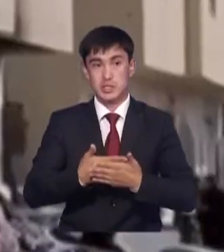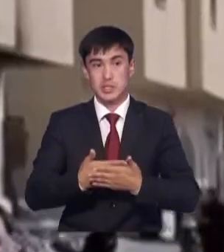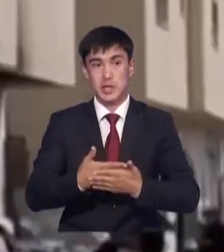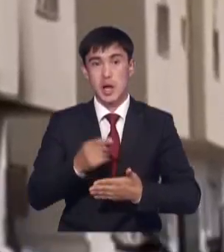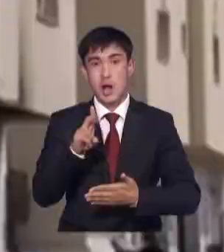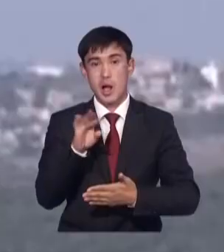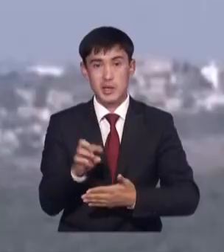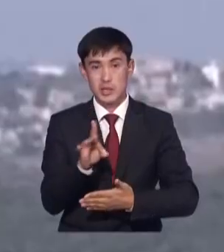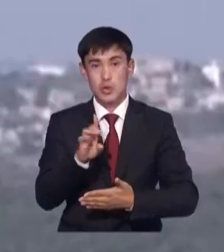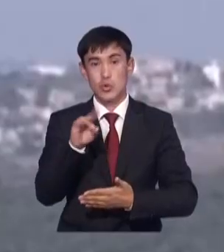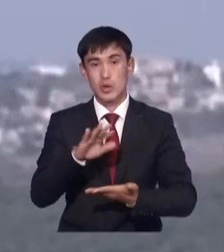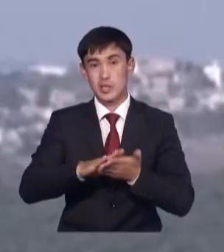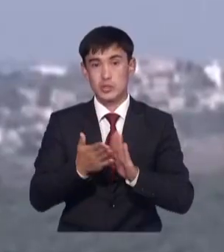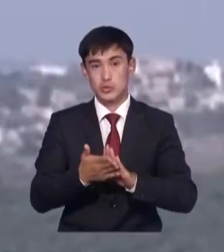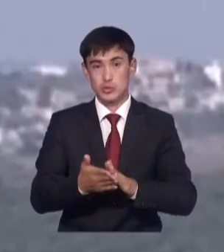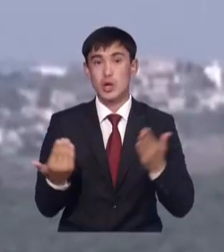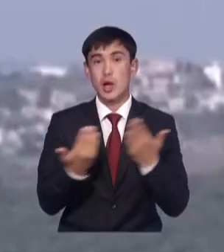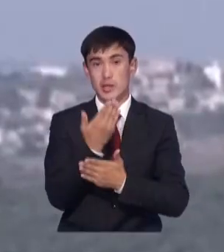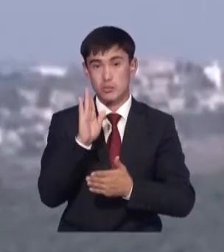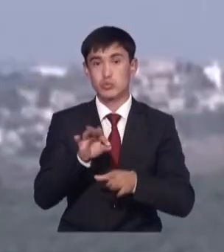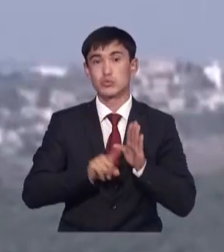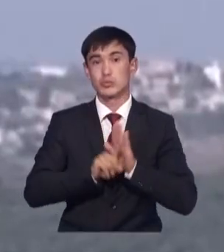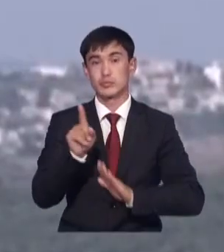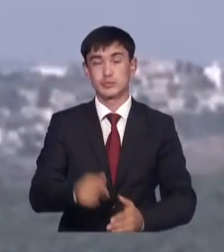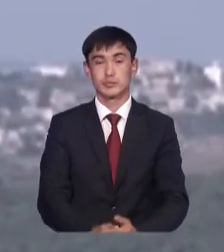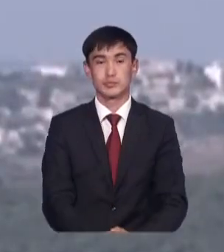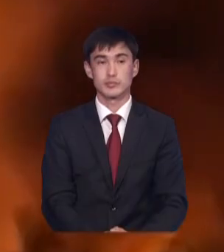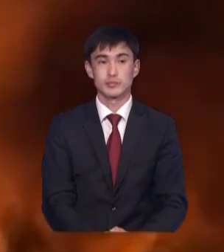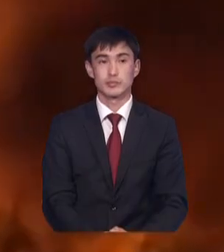Каир немесе Дохада келіссөзді қайта бастайды деп күтіліп отыр.